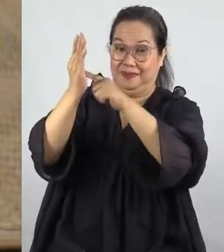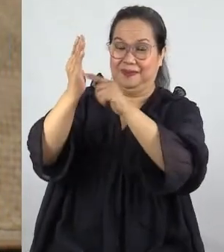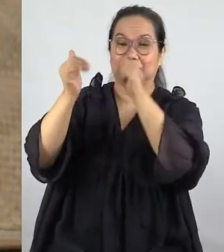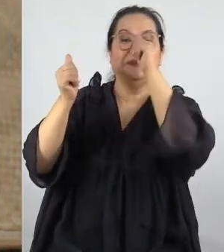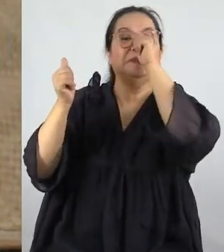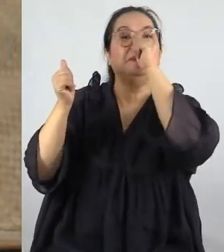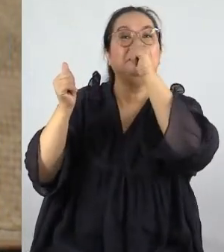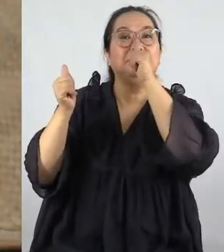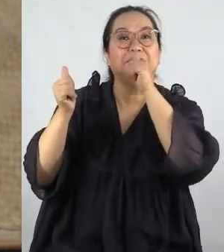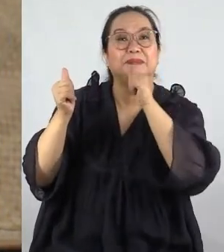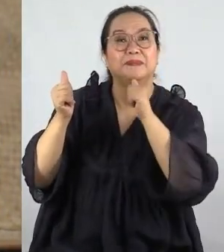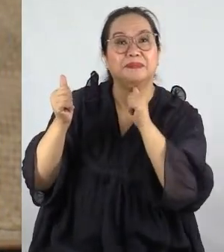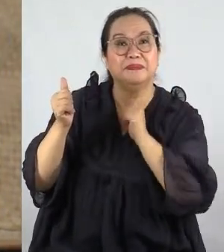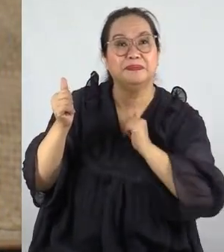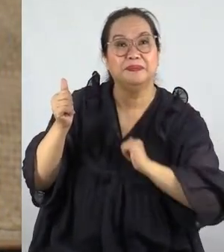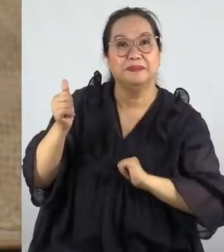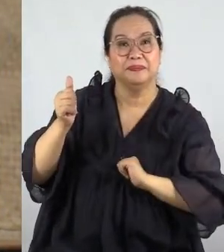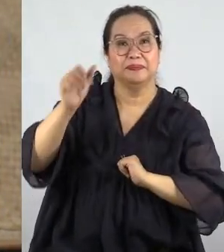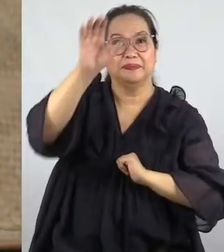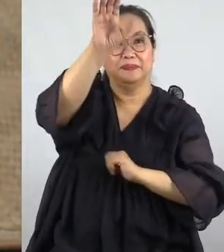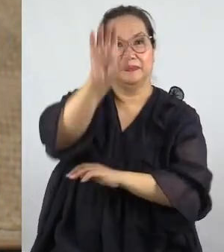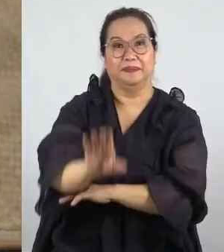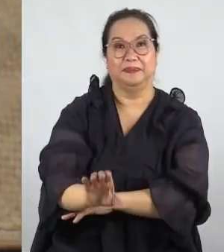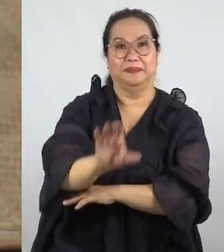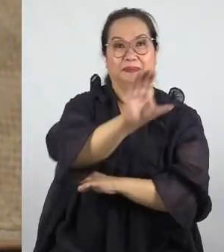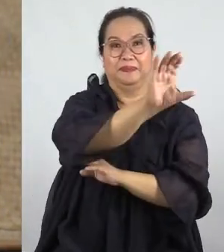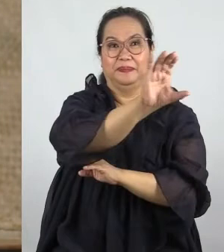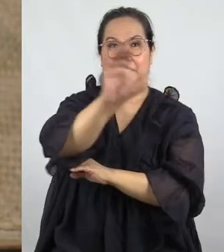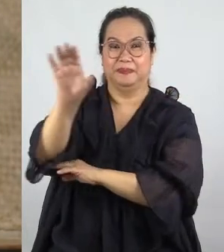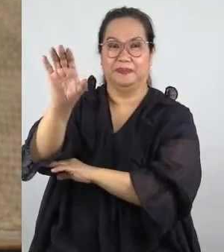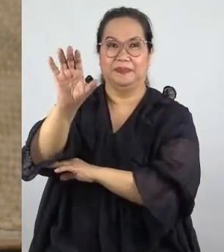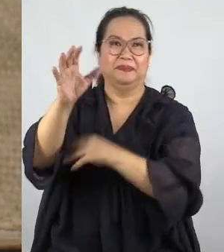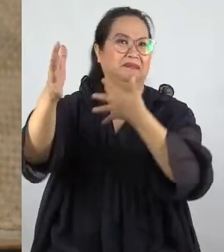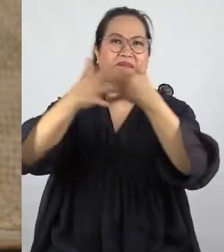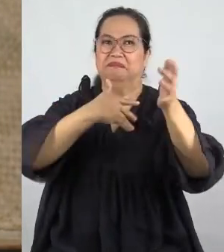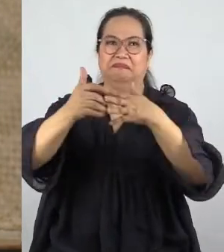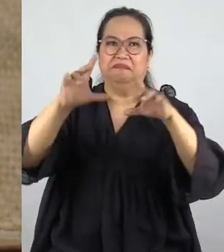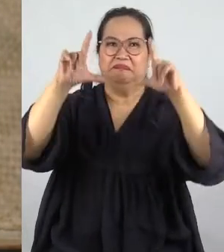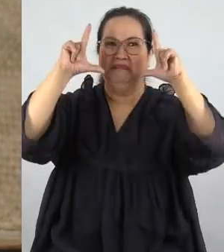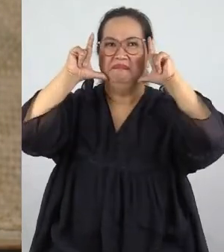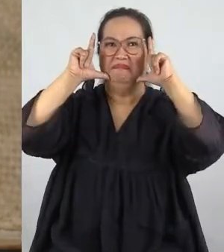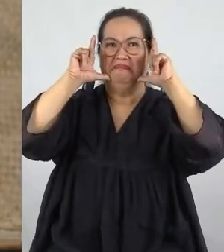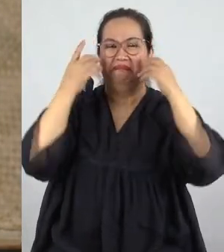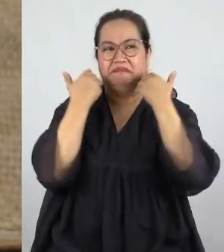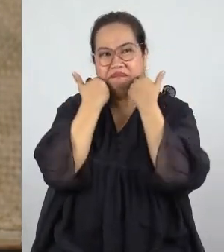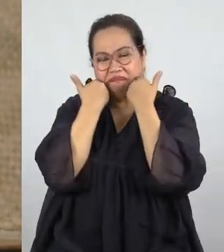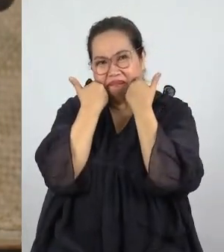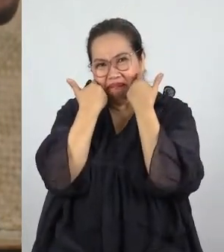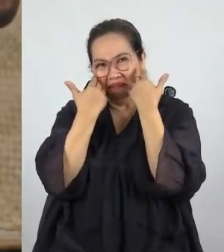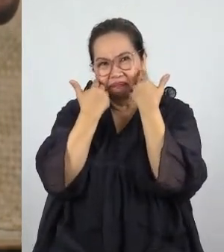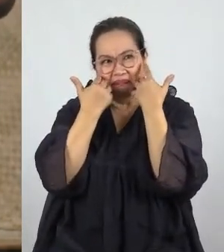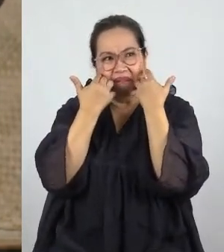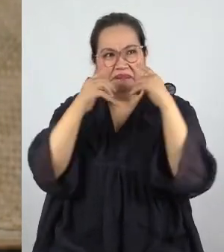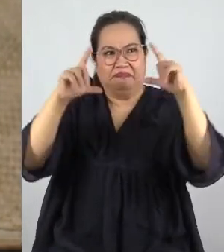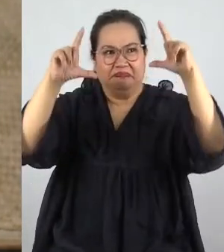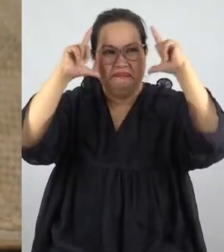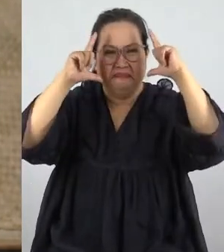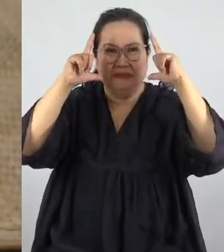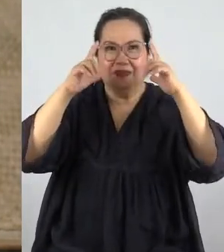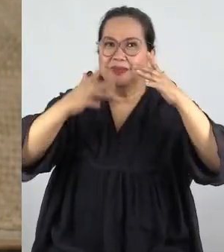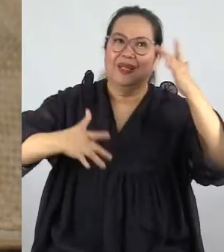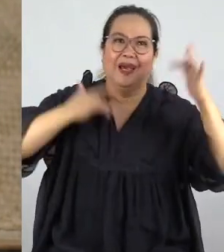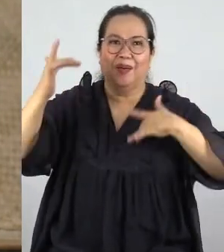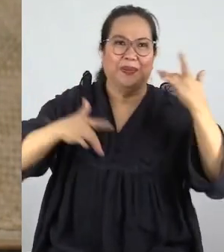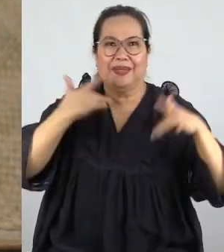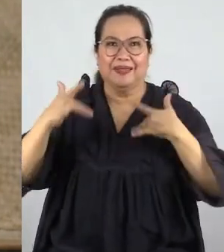endured the cross, despising the shame. For the joy that was set before him. Kagalakan